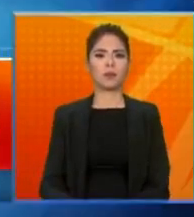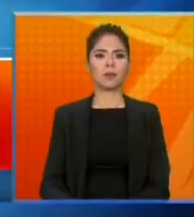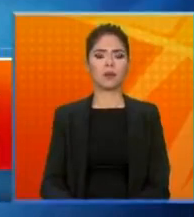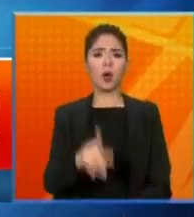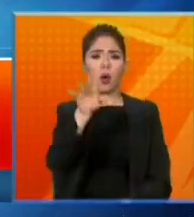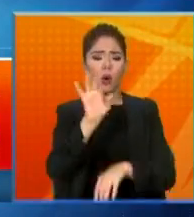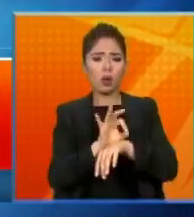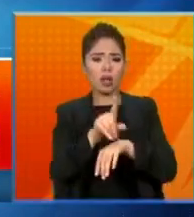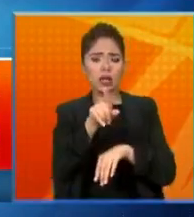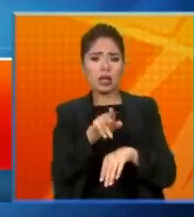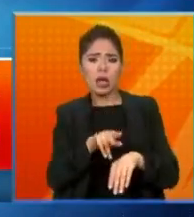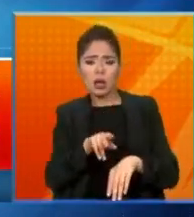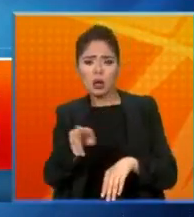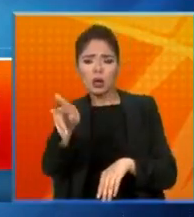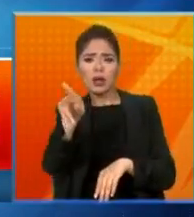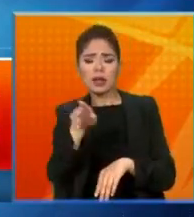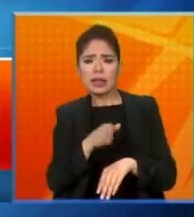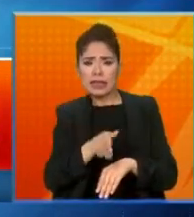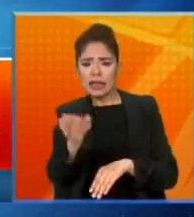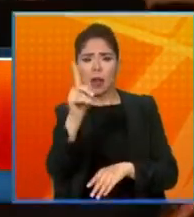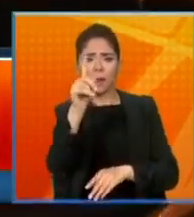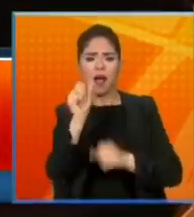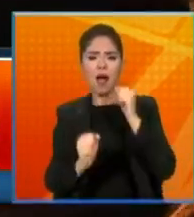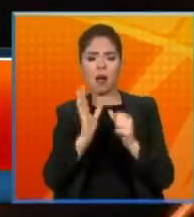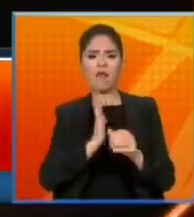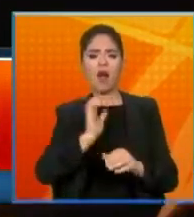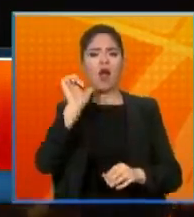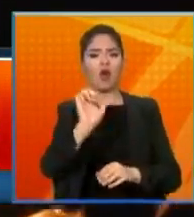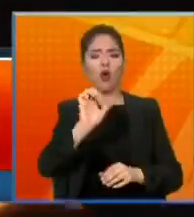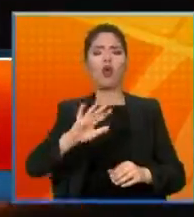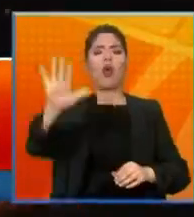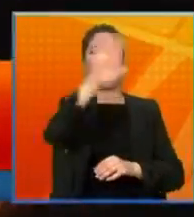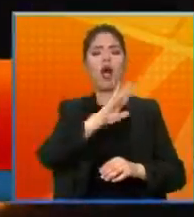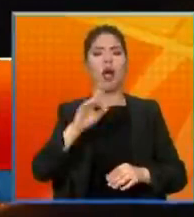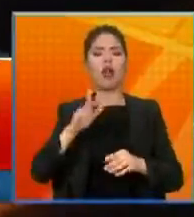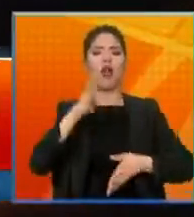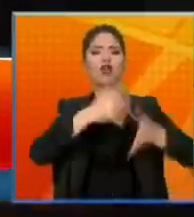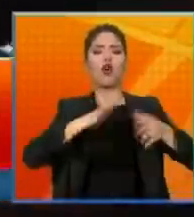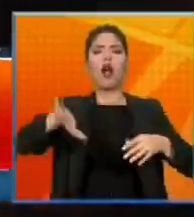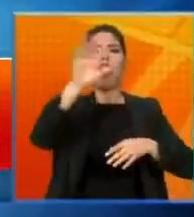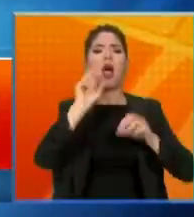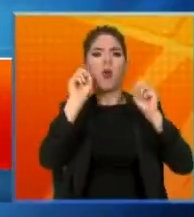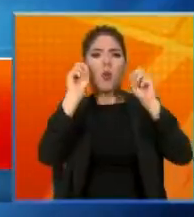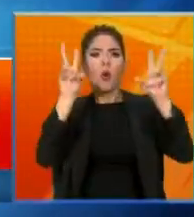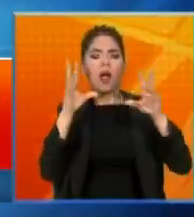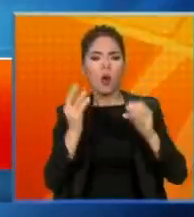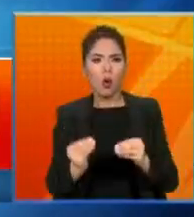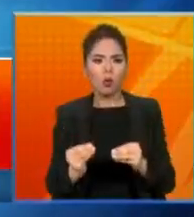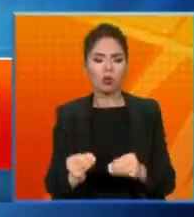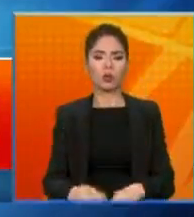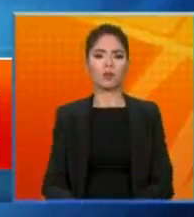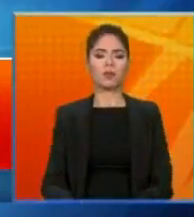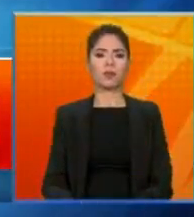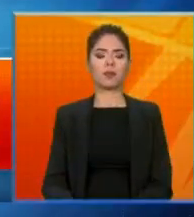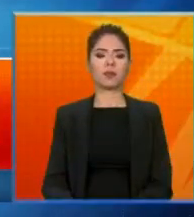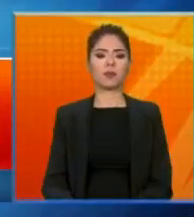O sırada oradan geçen bir otomobilin sürücüsü korna çalarak uykuda olan mahalleliyi uyandırmaya çalıştı. Arabaları